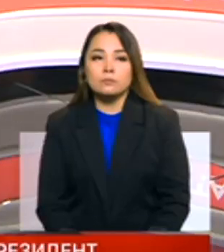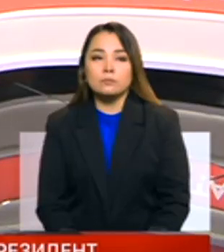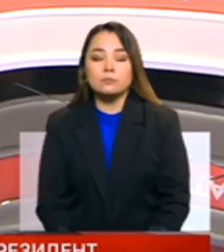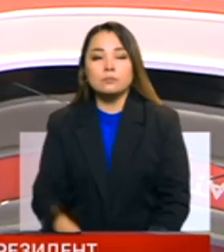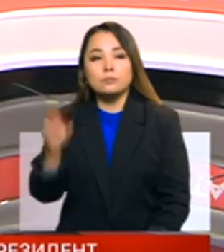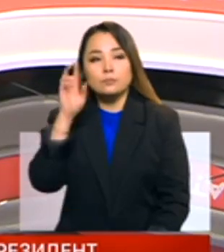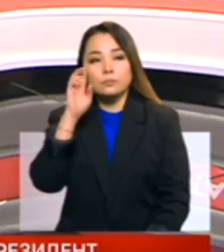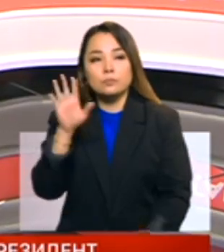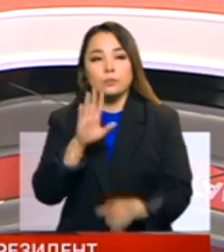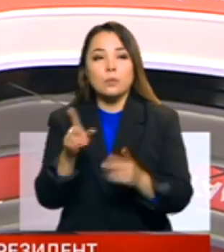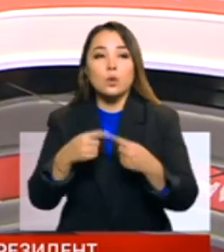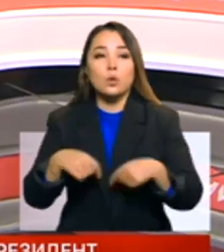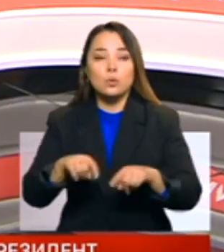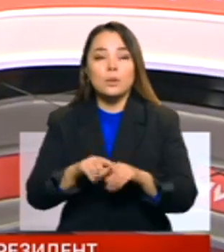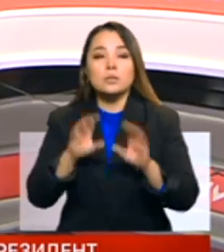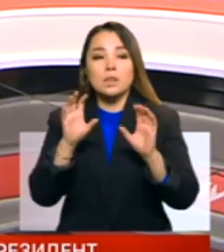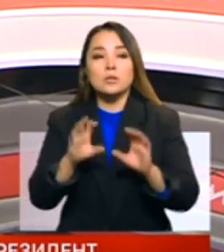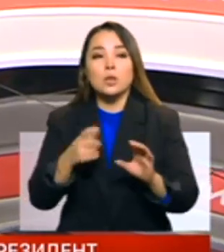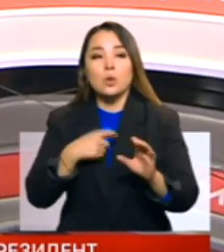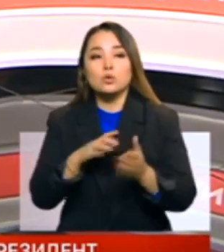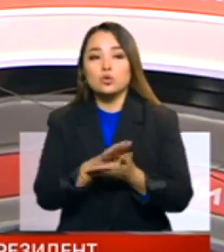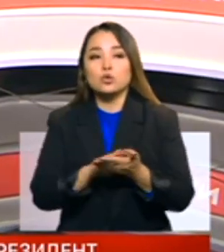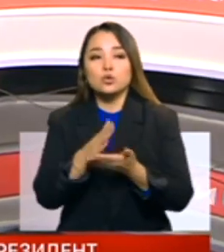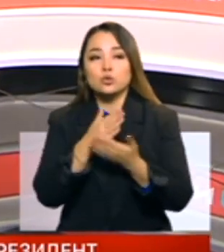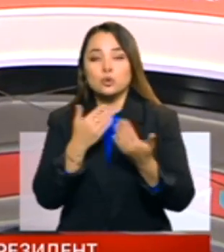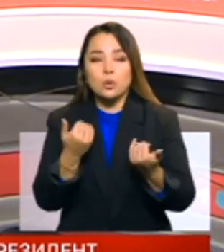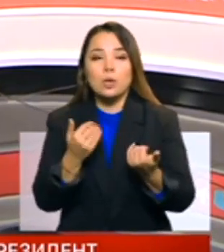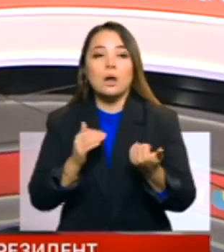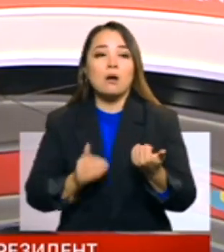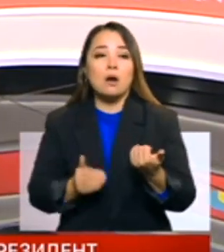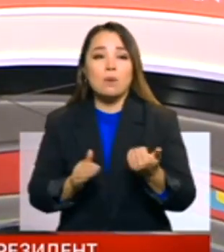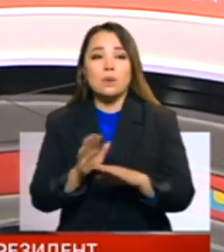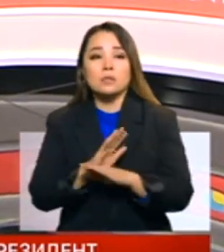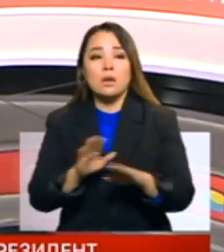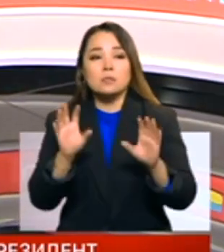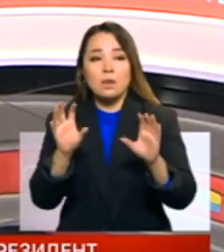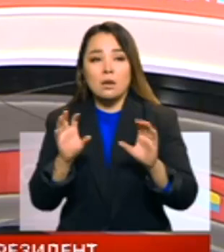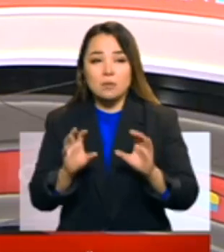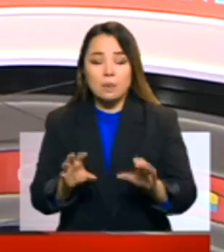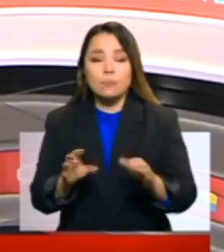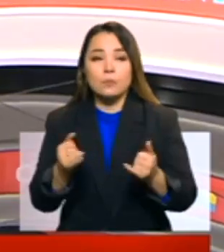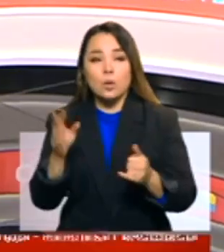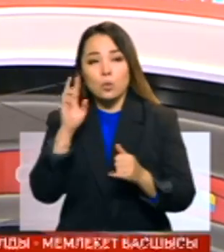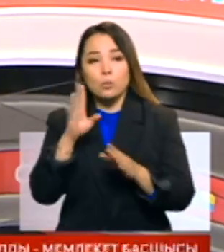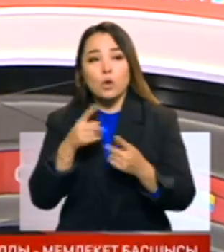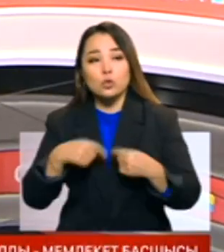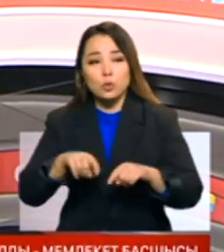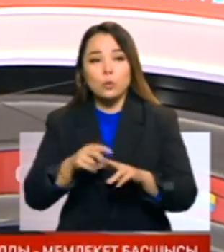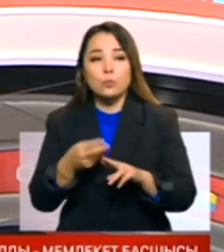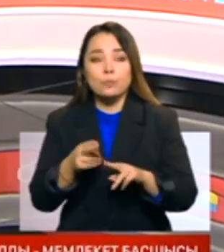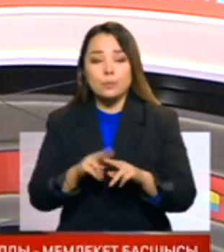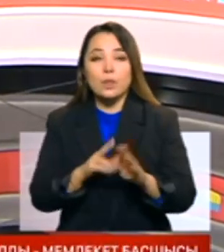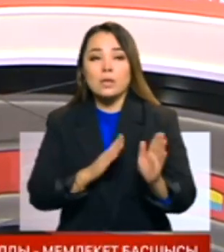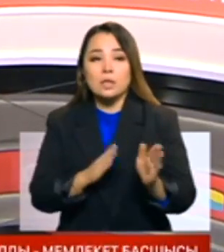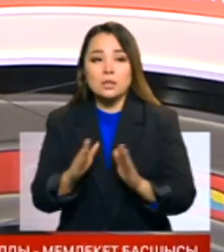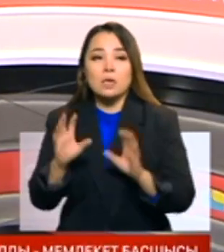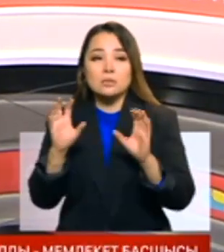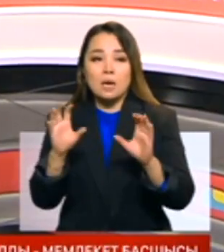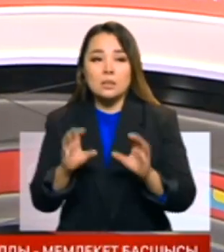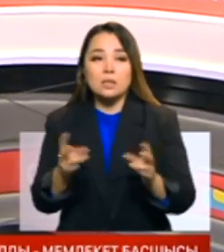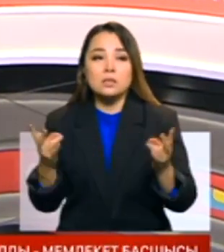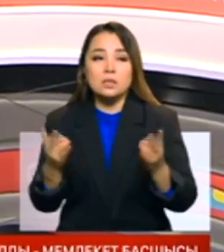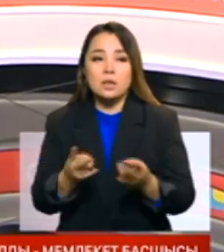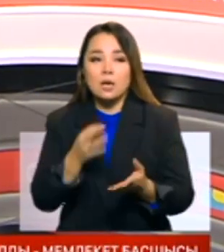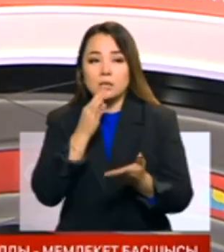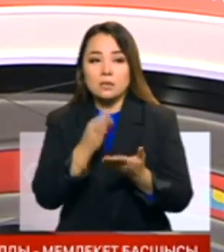Мемлекеттік емес ұйымның өздерінің заңдары жоқ, коммерциялық емес деген заң, одан басқа заң жоқ. Үкіметтік емес ұйымның мына реттейтін заң керек болып жатыр.